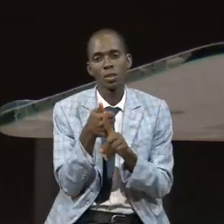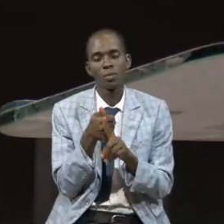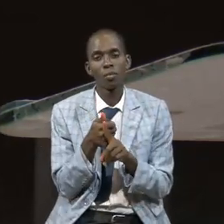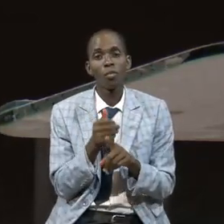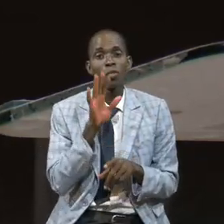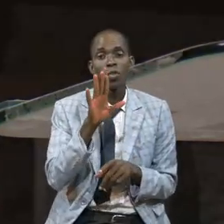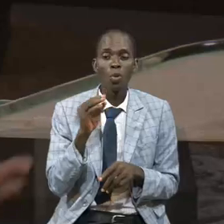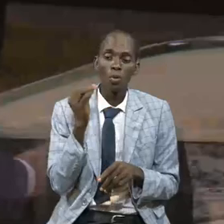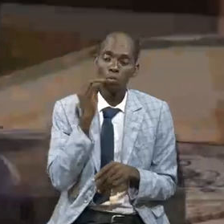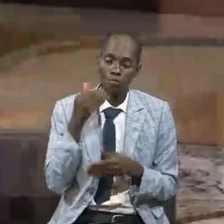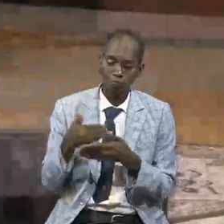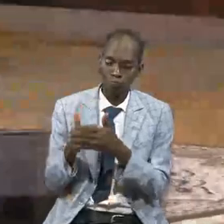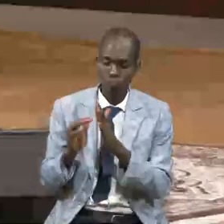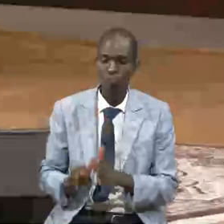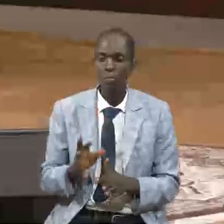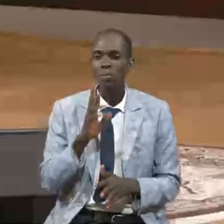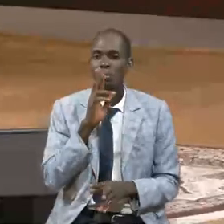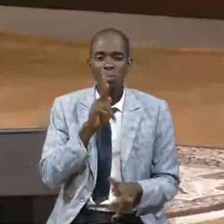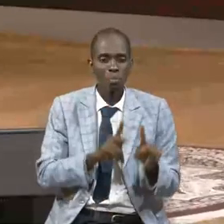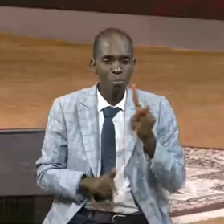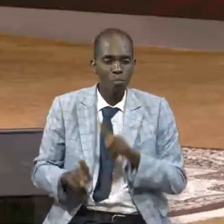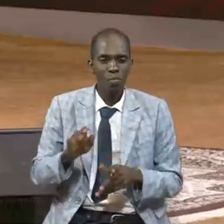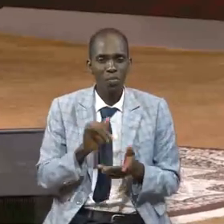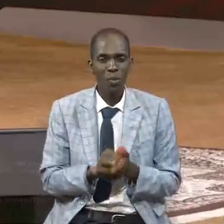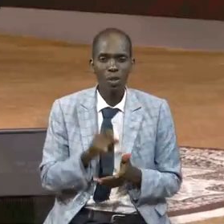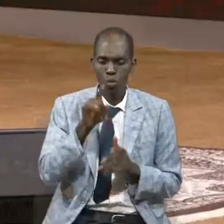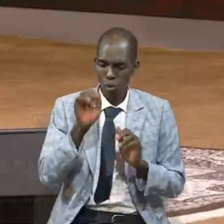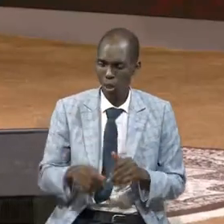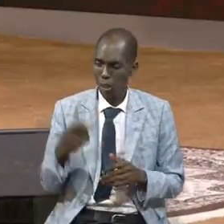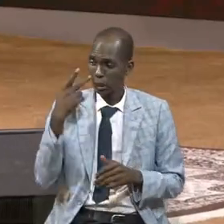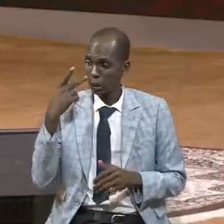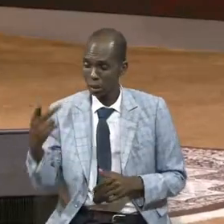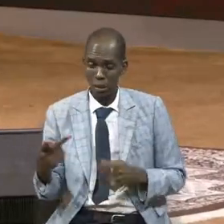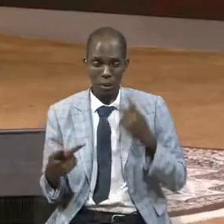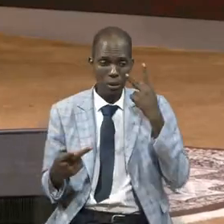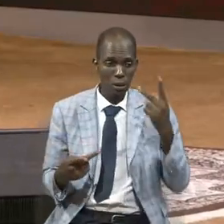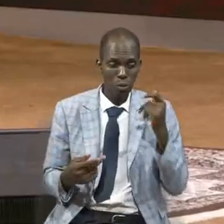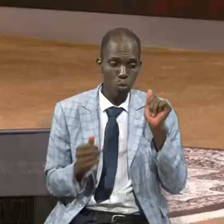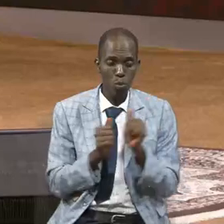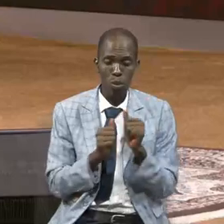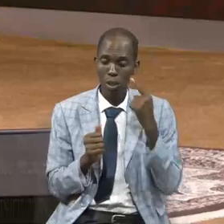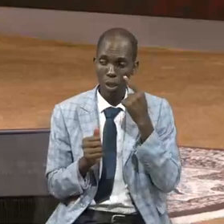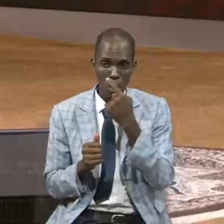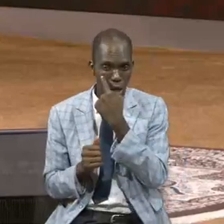comme vous-même. Votre prochain commence avec les gens qui sont physiquement proches de vous.